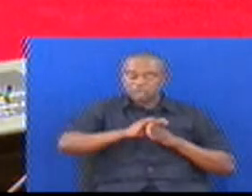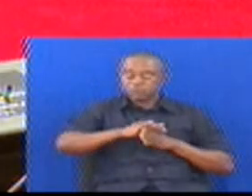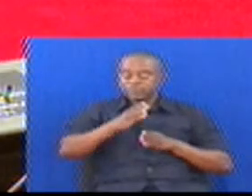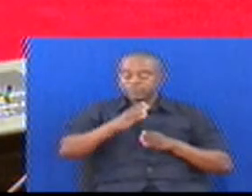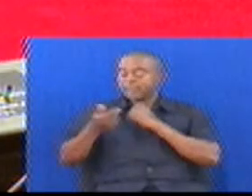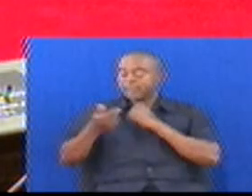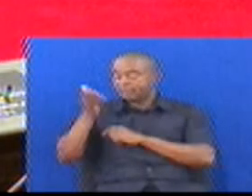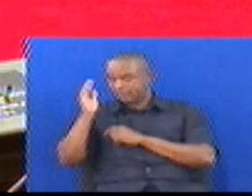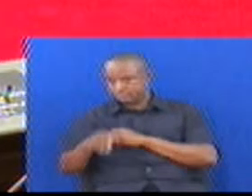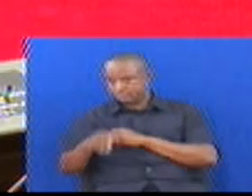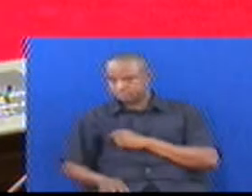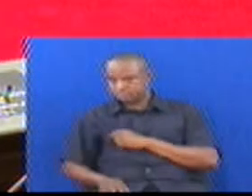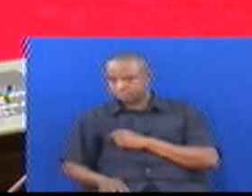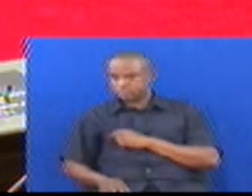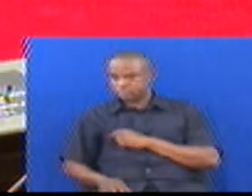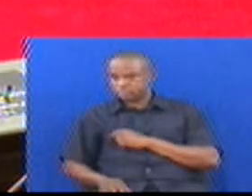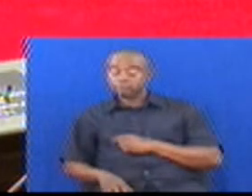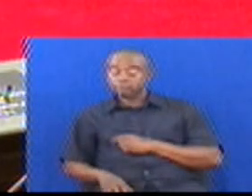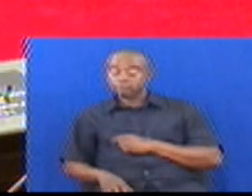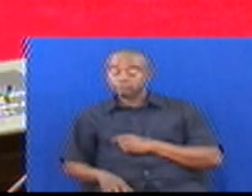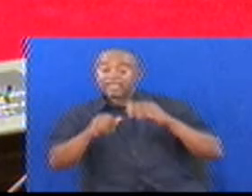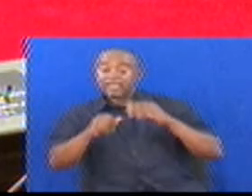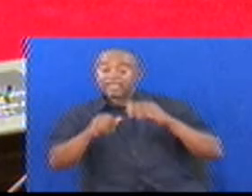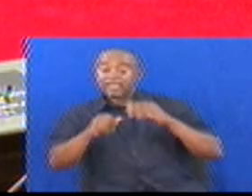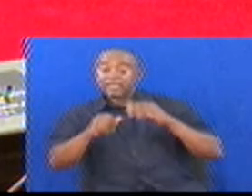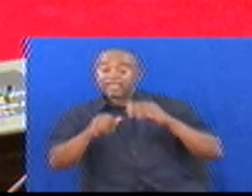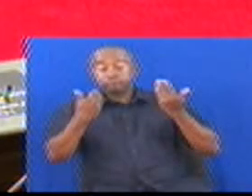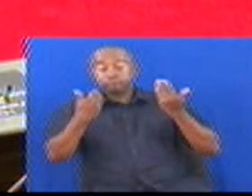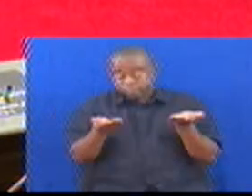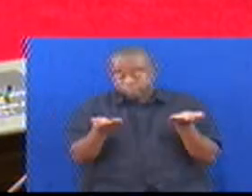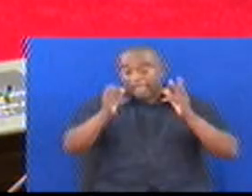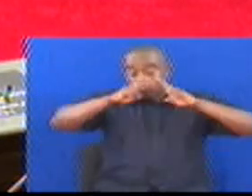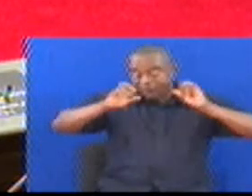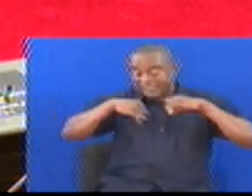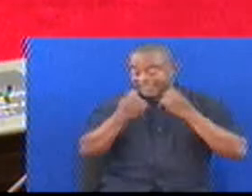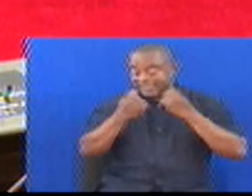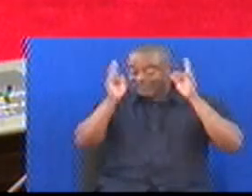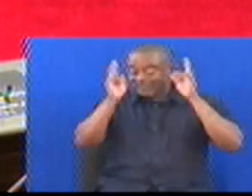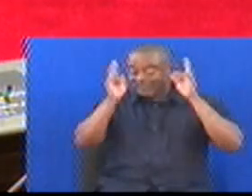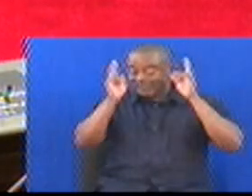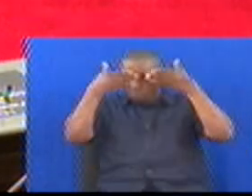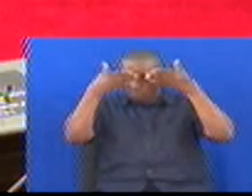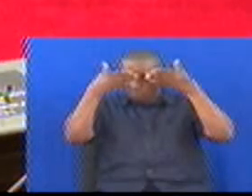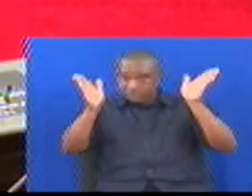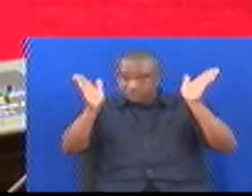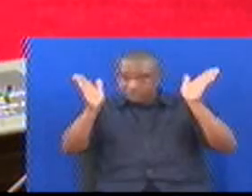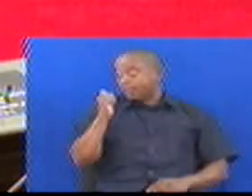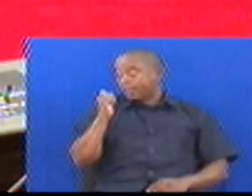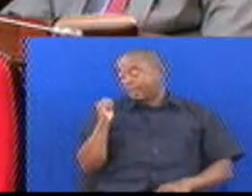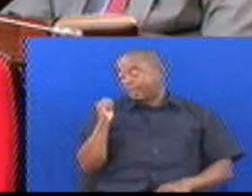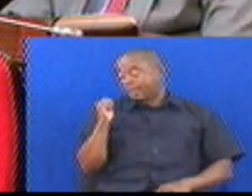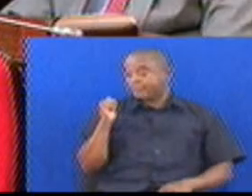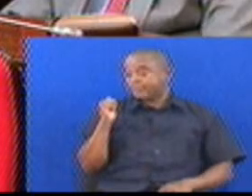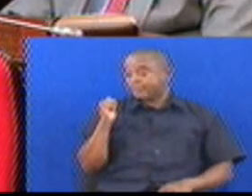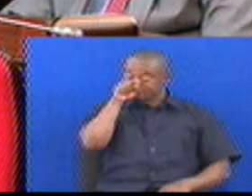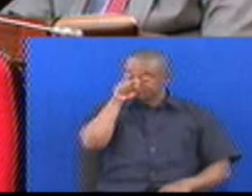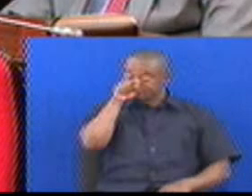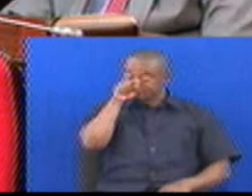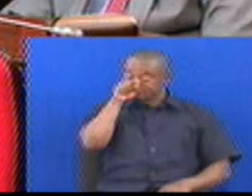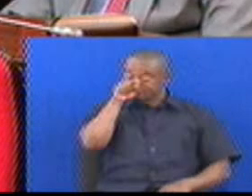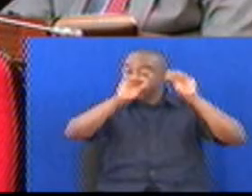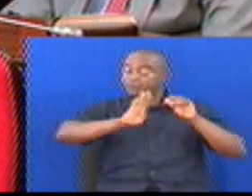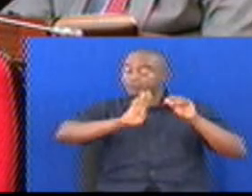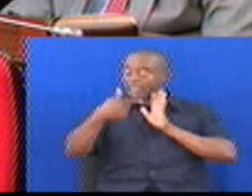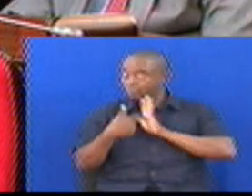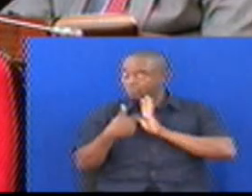ya utafiti wa taasisi ya kimataifa, yani Transparency International, ya mwaka 2019 imeonyesha kuwa